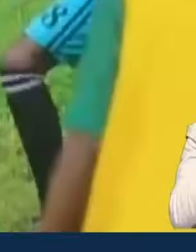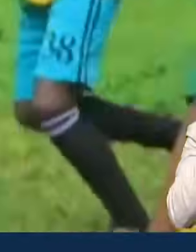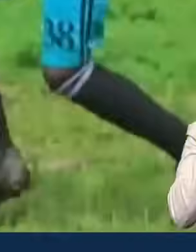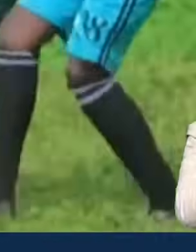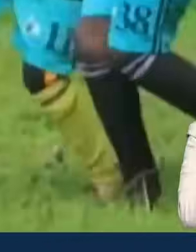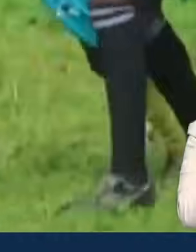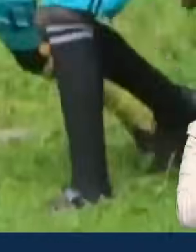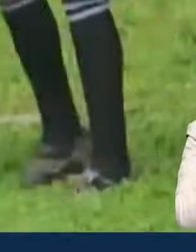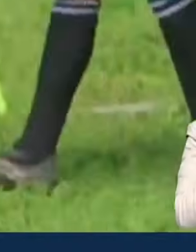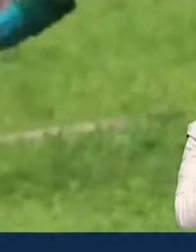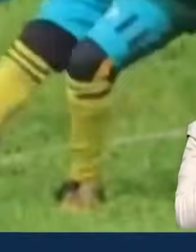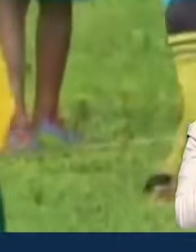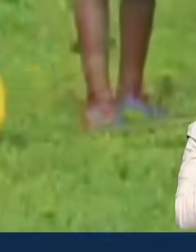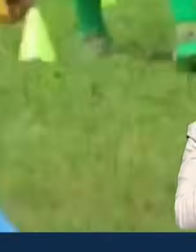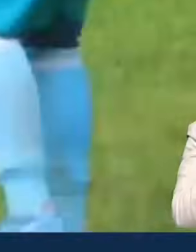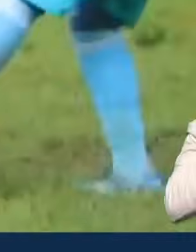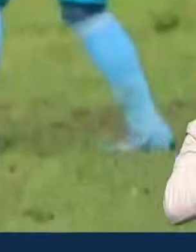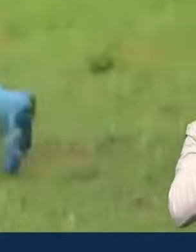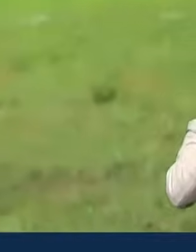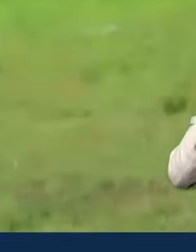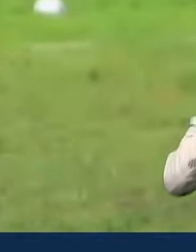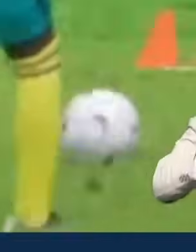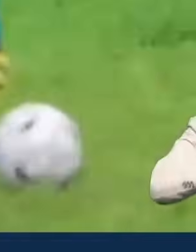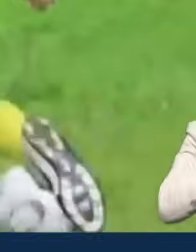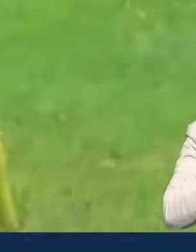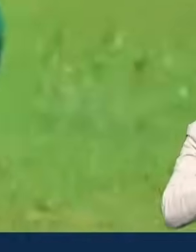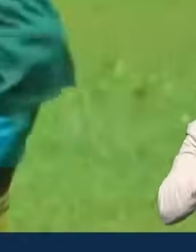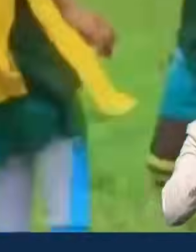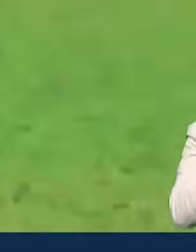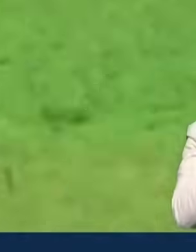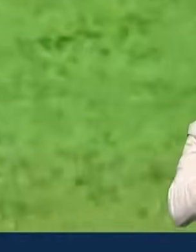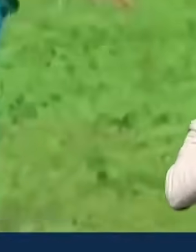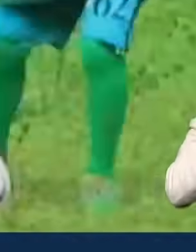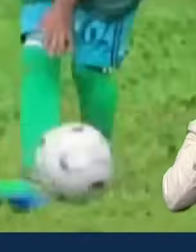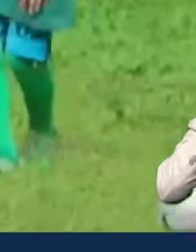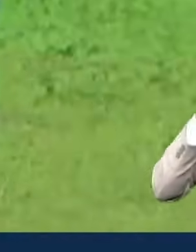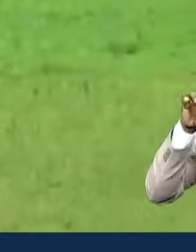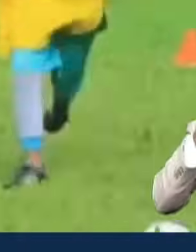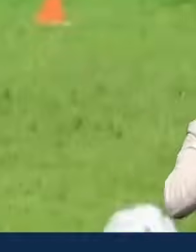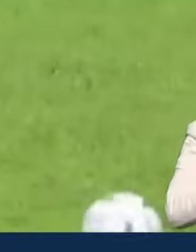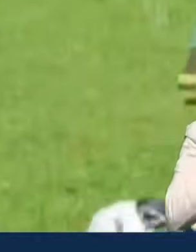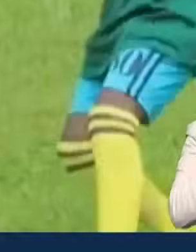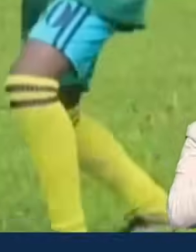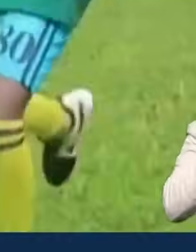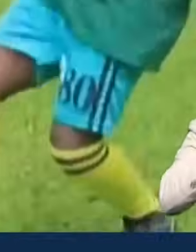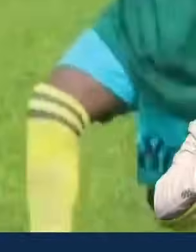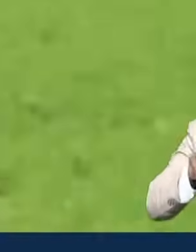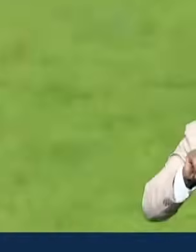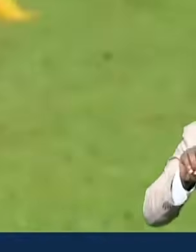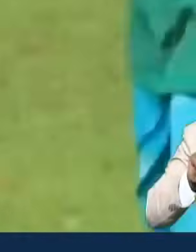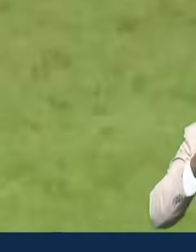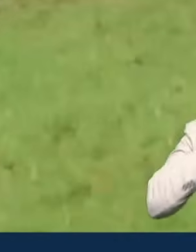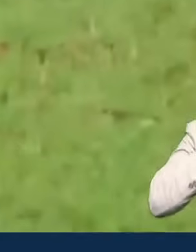bihe biri imbere bakaba banateganya gushinga aya marerero mutundi turere dutandukanye